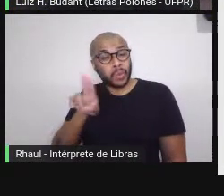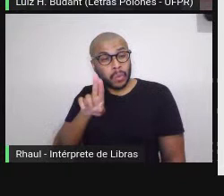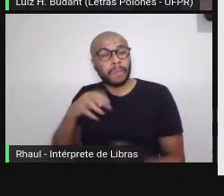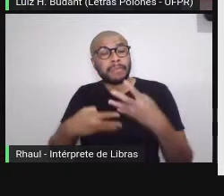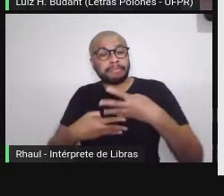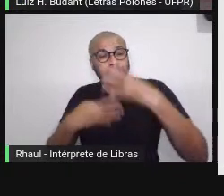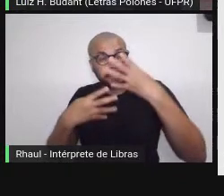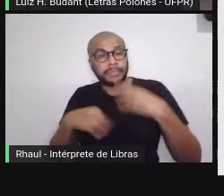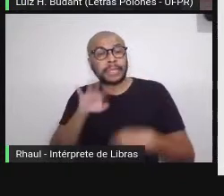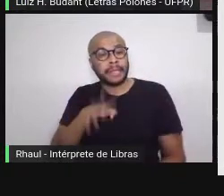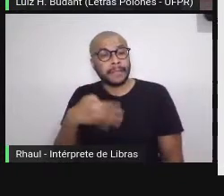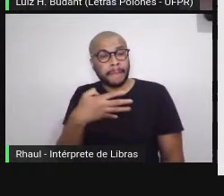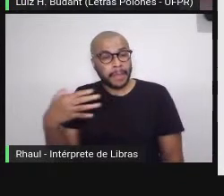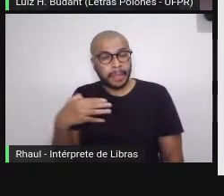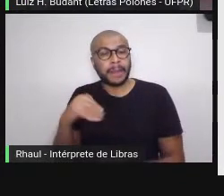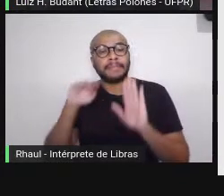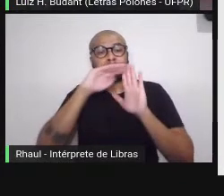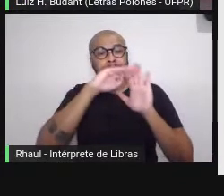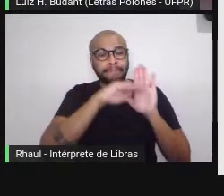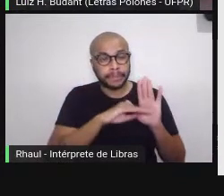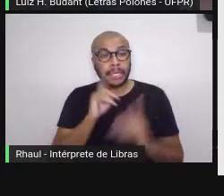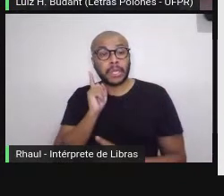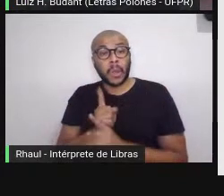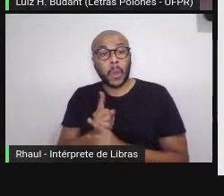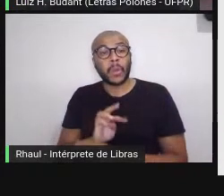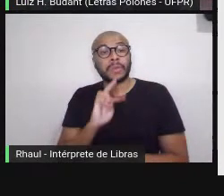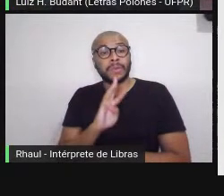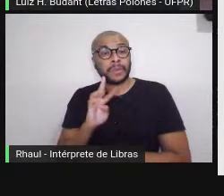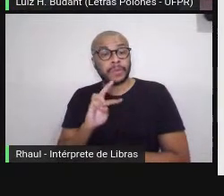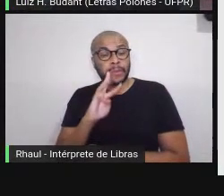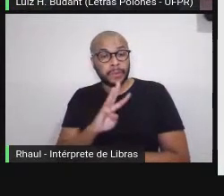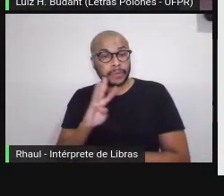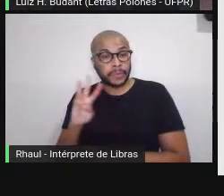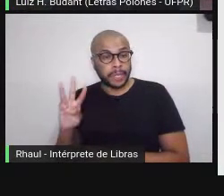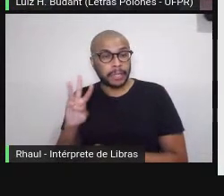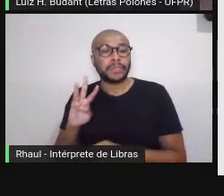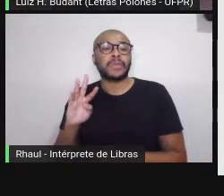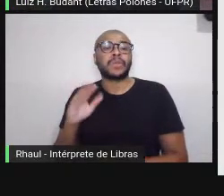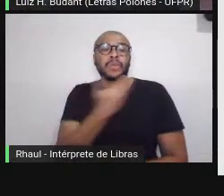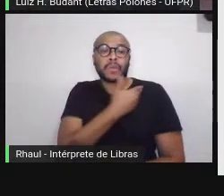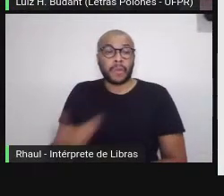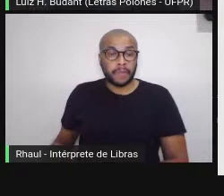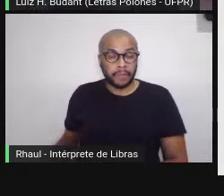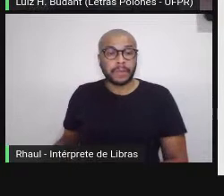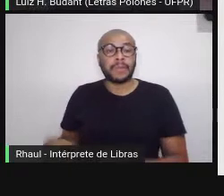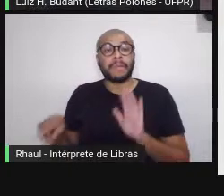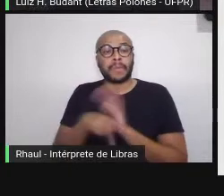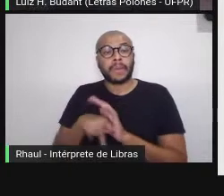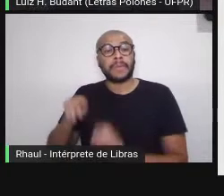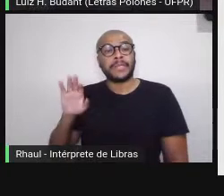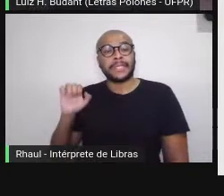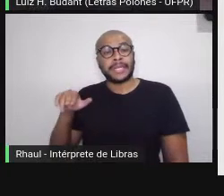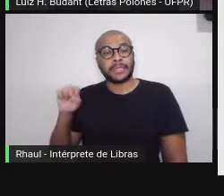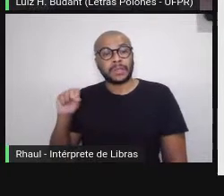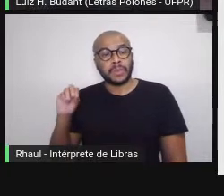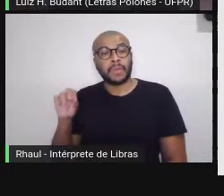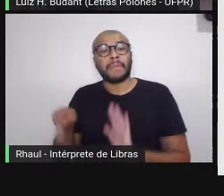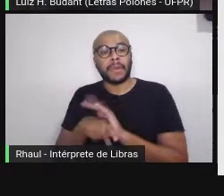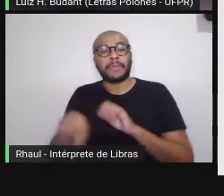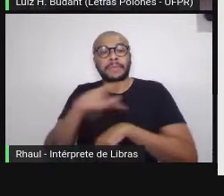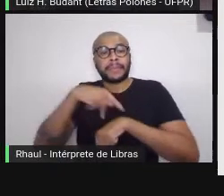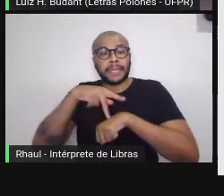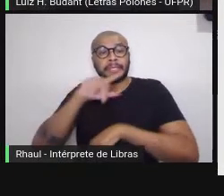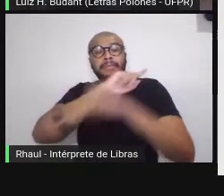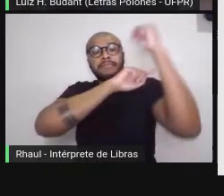eles podem ser encontrados no site do governo, no site do censo polonês, onde tem os dados todos ali. E